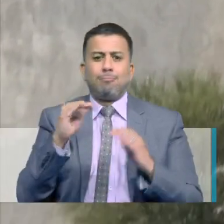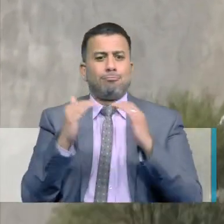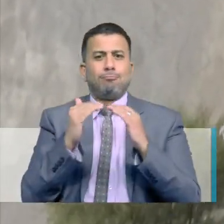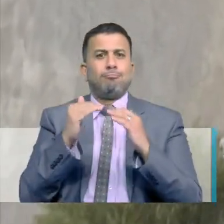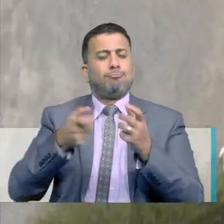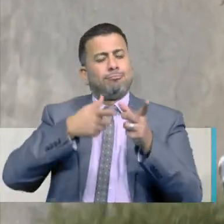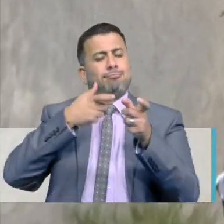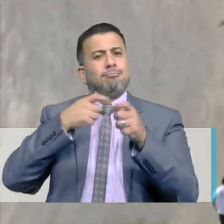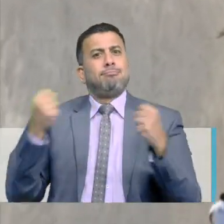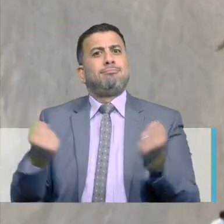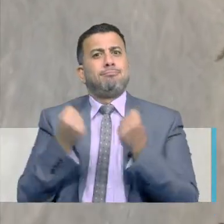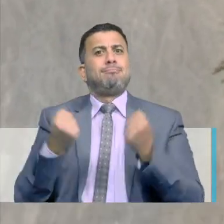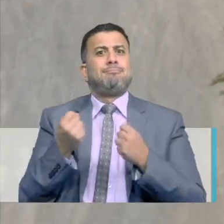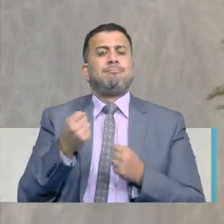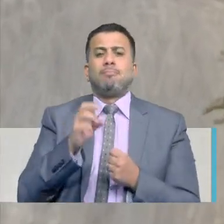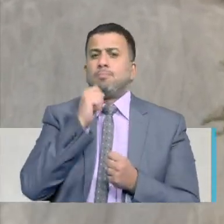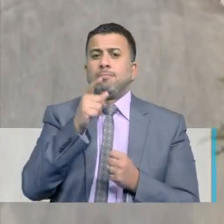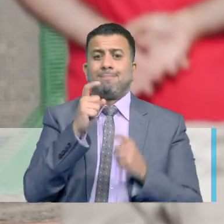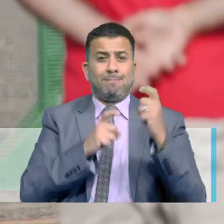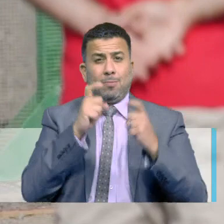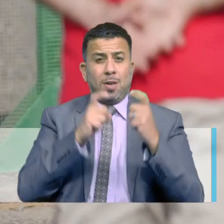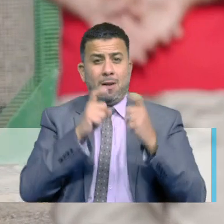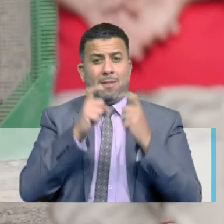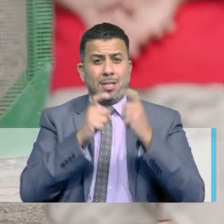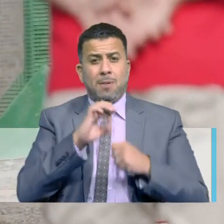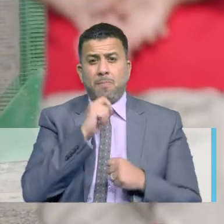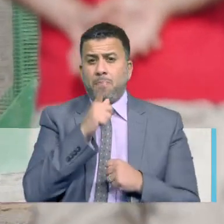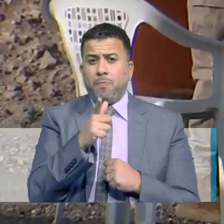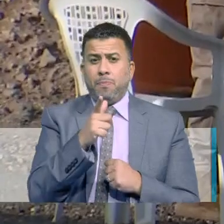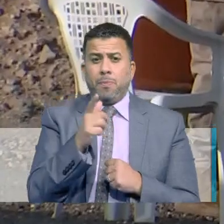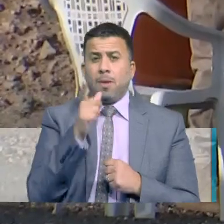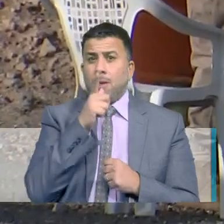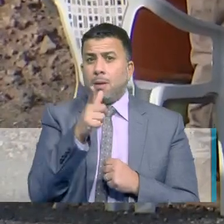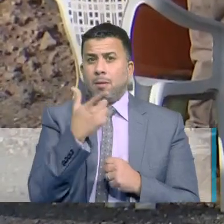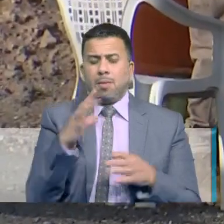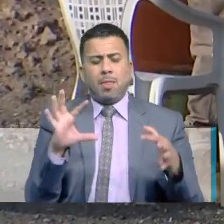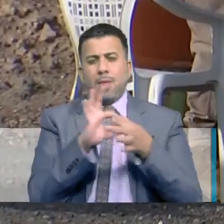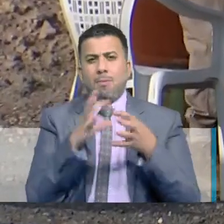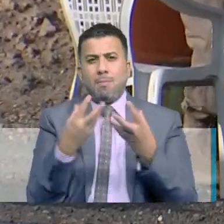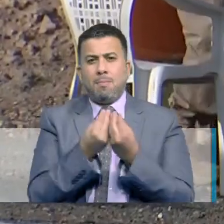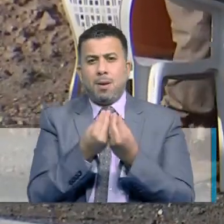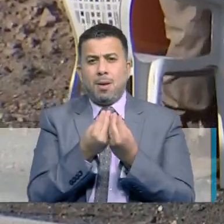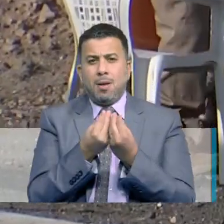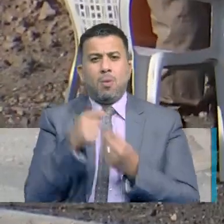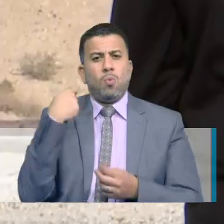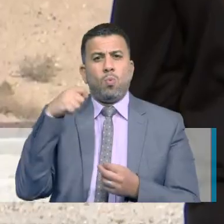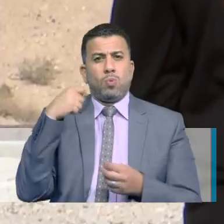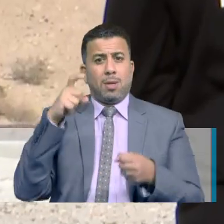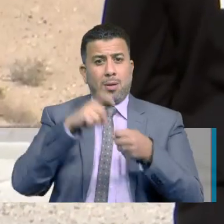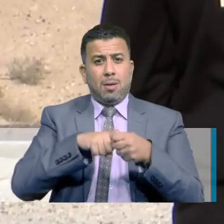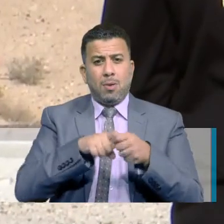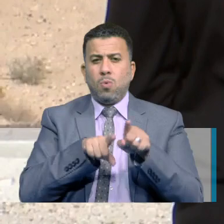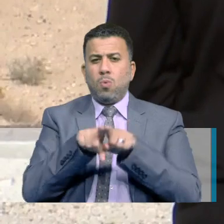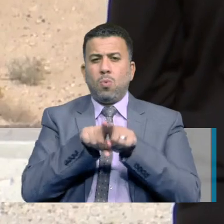الاتحاد ومن خلال هذه المنافسات يحرص على توطيد التلاحم والتعاوني بين منتسبي الوزاره